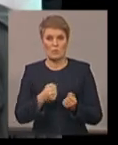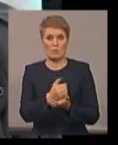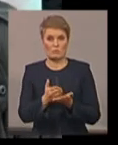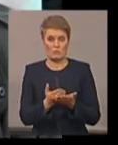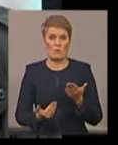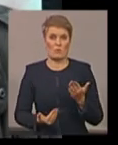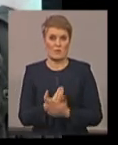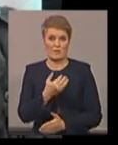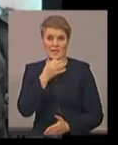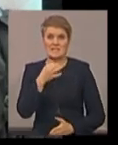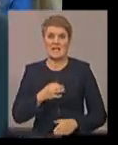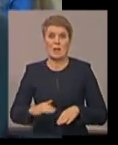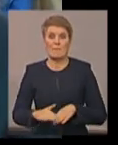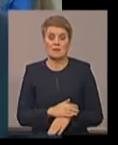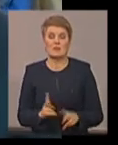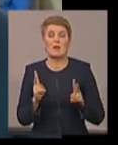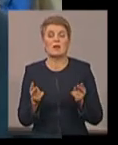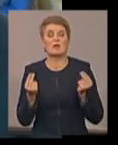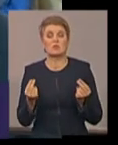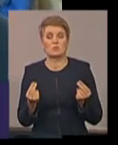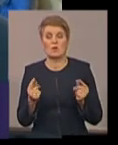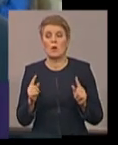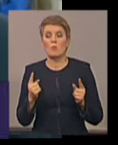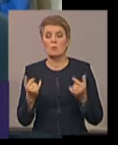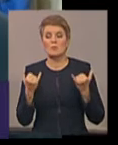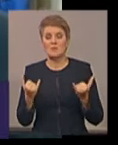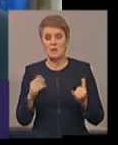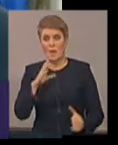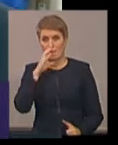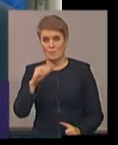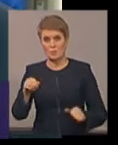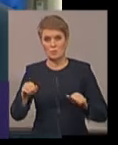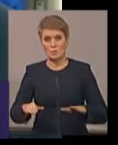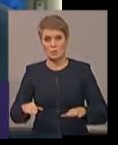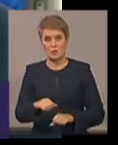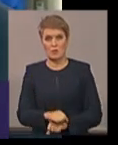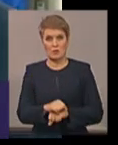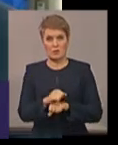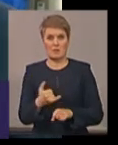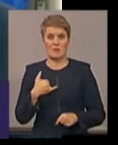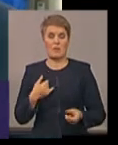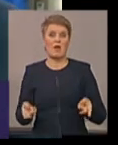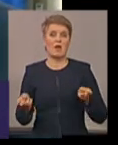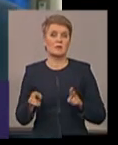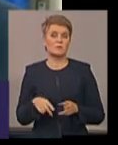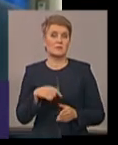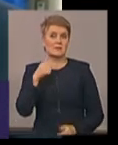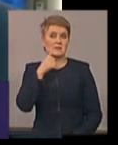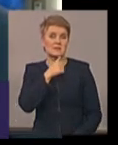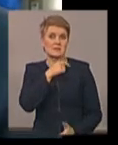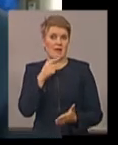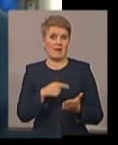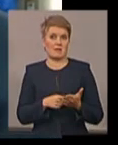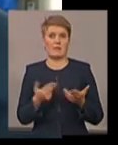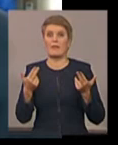обновлять. Скажите, пожалуйста, за какой счет? Почему сегодня маршрутчики решили объявить забастовку, для меня, для самого, остается загадкой. Да,